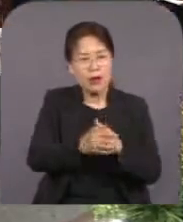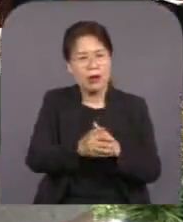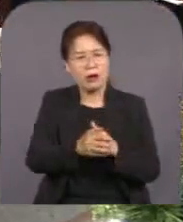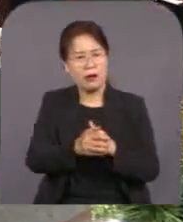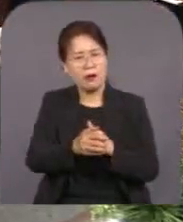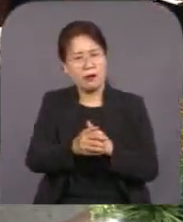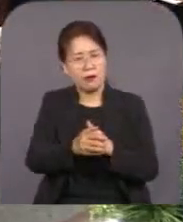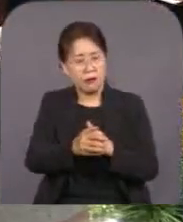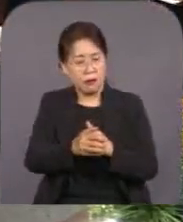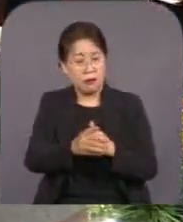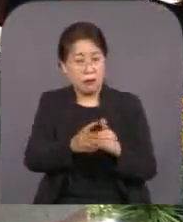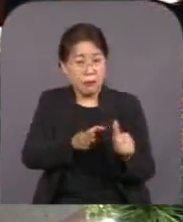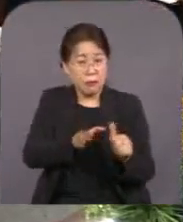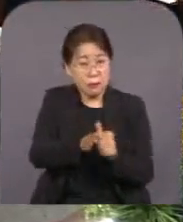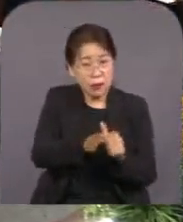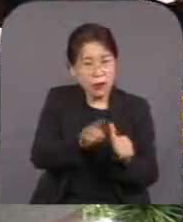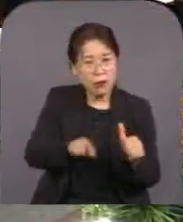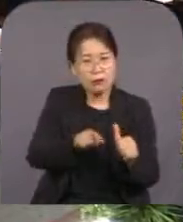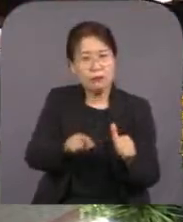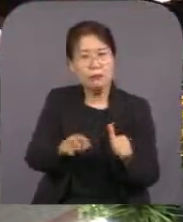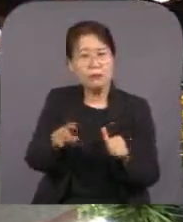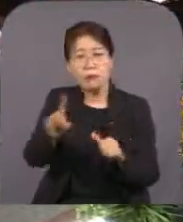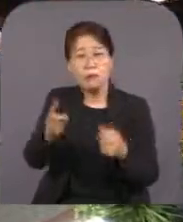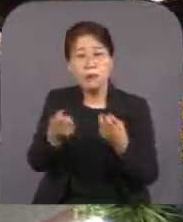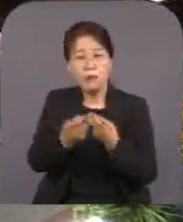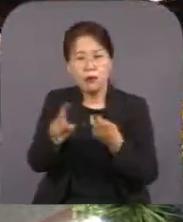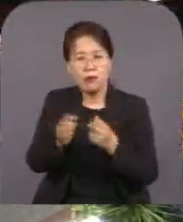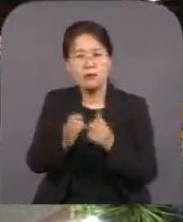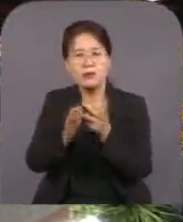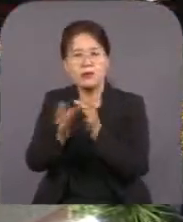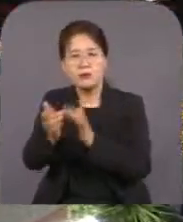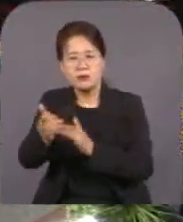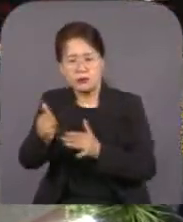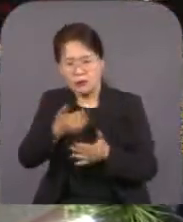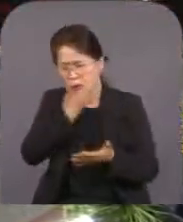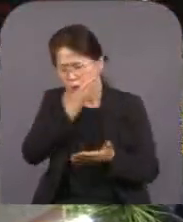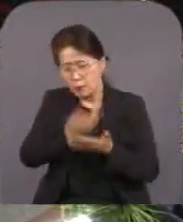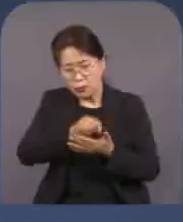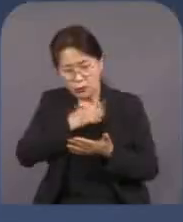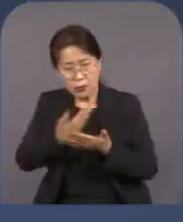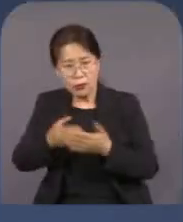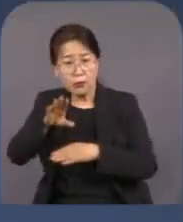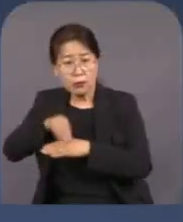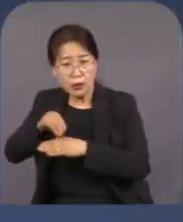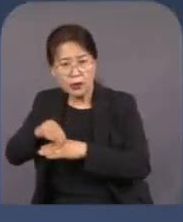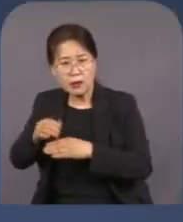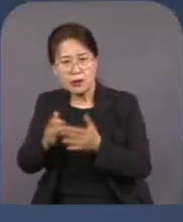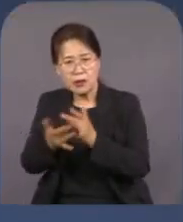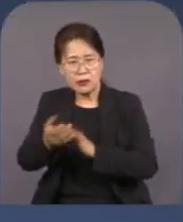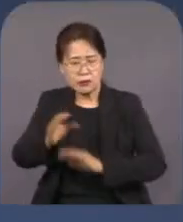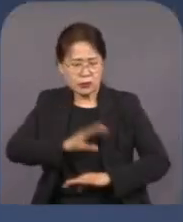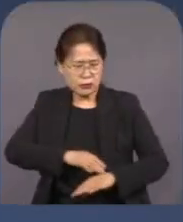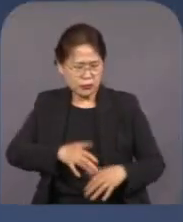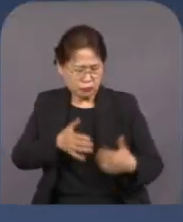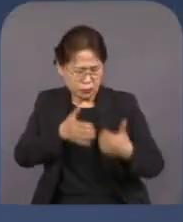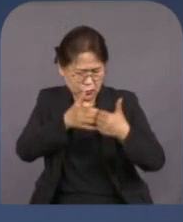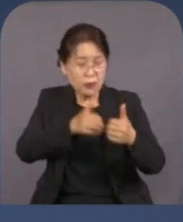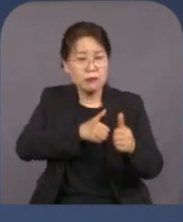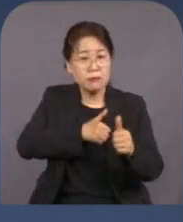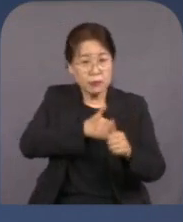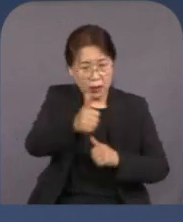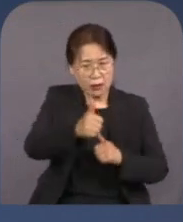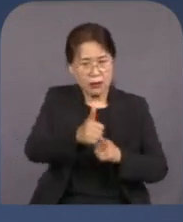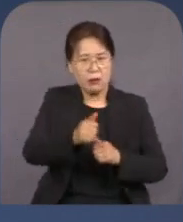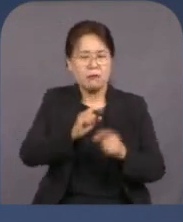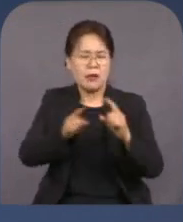꿈속에서라도 사탄의 공격을 받게 되면 우리 어떻게 해야 돼요 예수의 보혈로 적시고 예수의 이름으로 대적하고 말씀으로